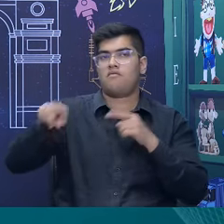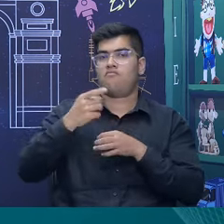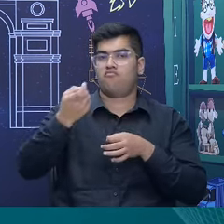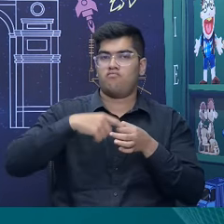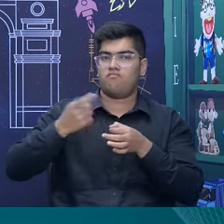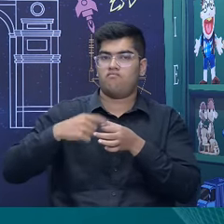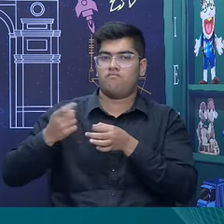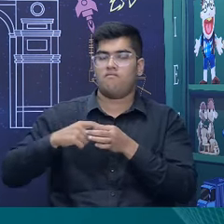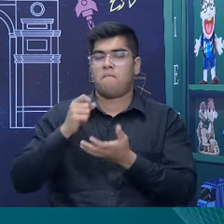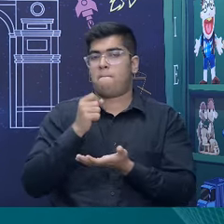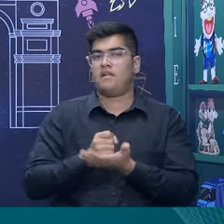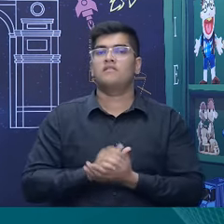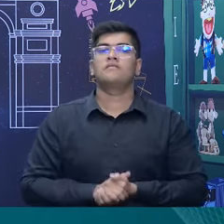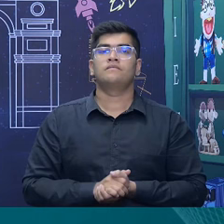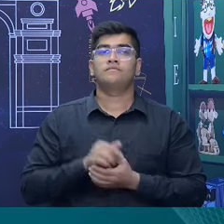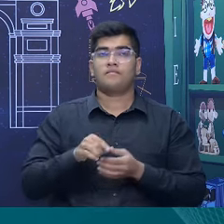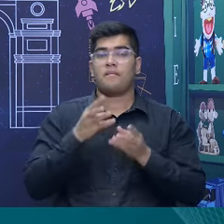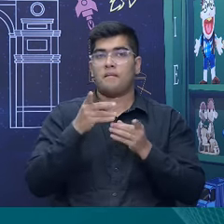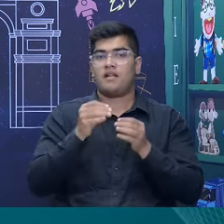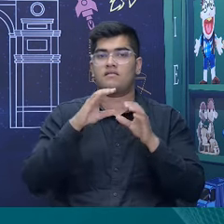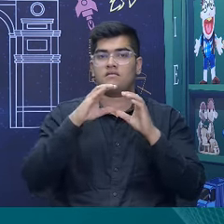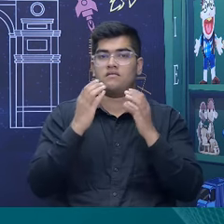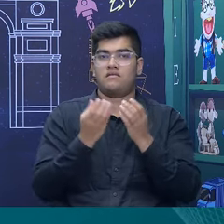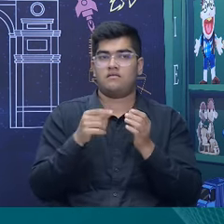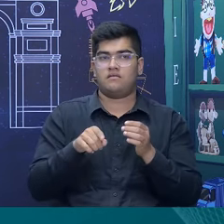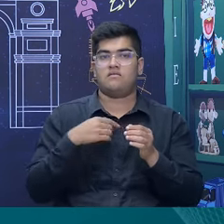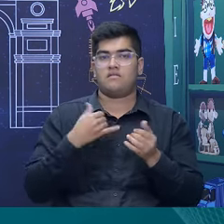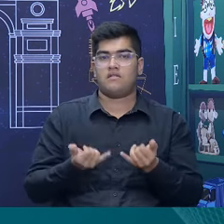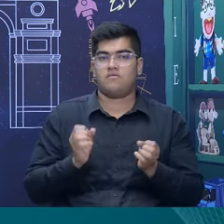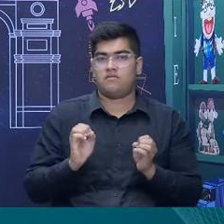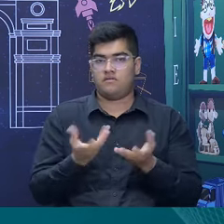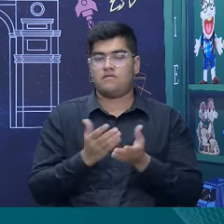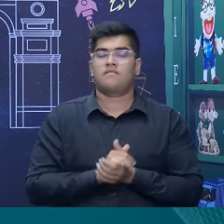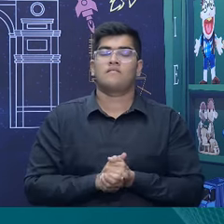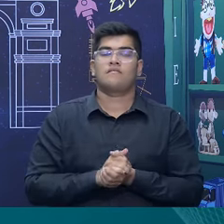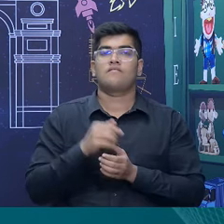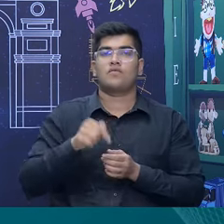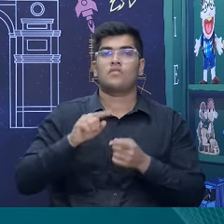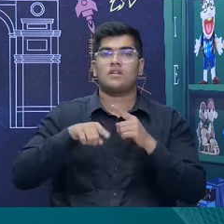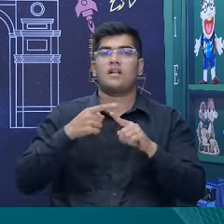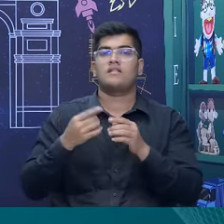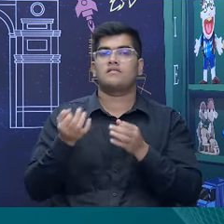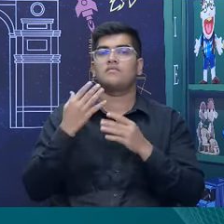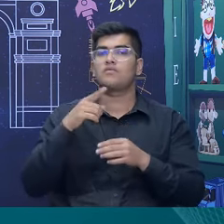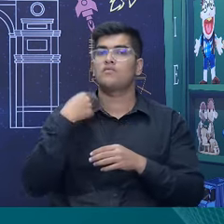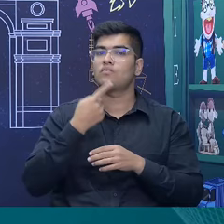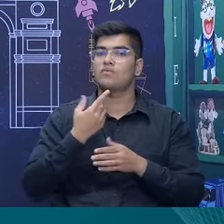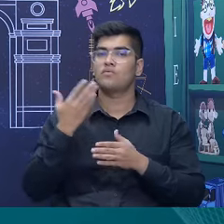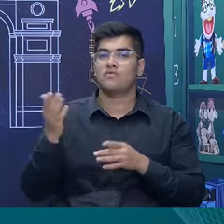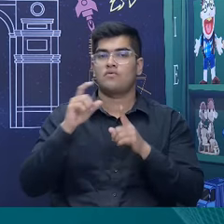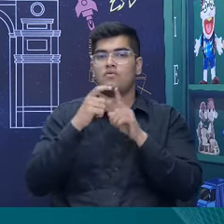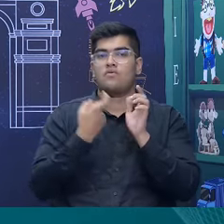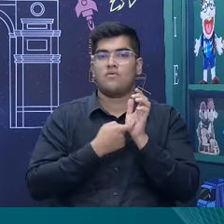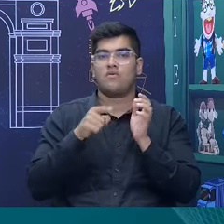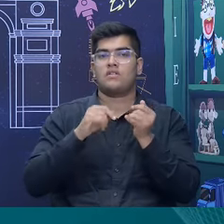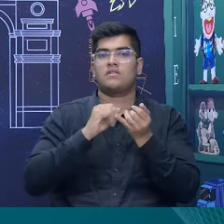बच्चों मैथ्स का ये जो चैप्टर है इसे स्टार्ट करते हैं पेरिमीटर एंड एरिया हमारी आज की एक्सपर्ट के साथ आप है डॉक्ट शिल्पा